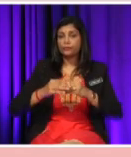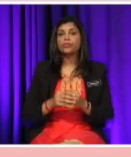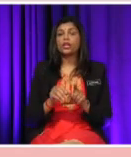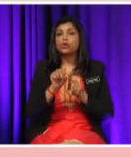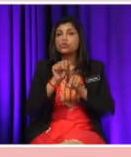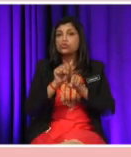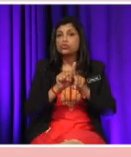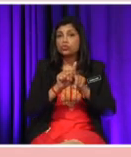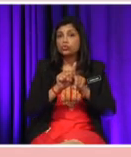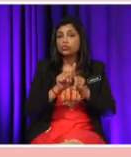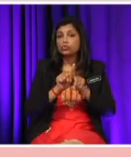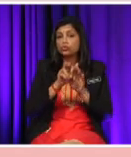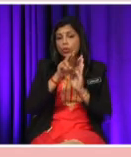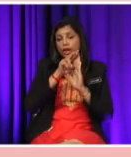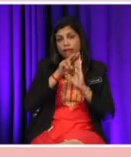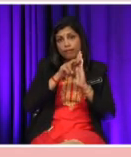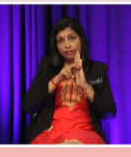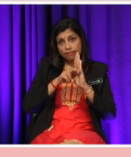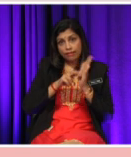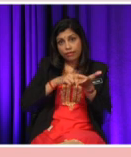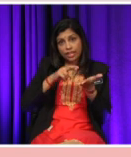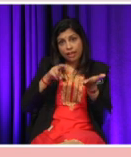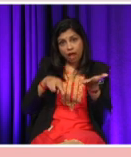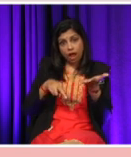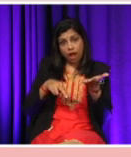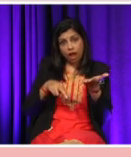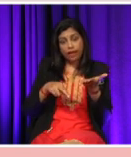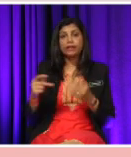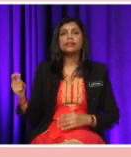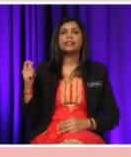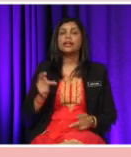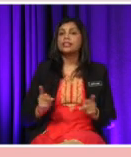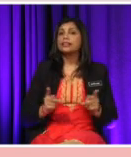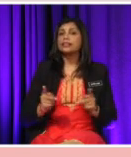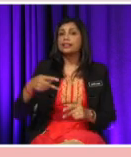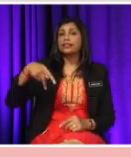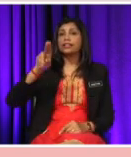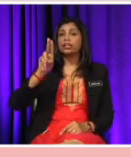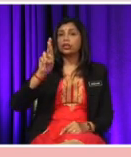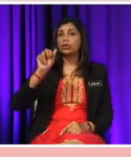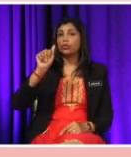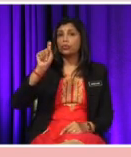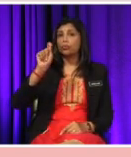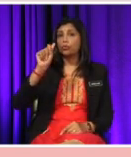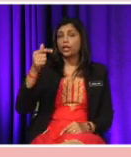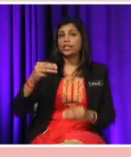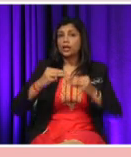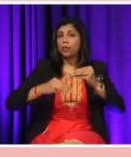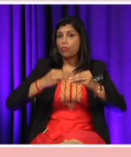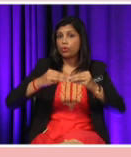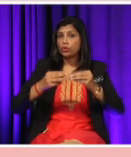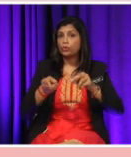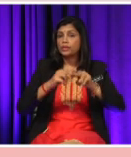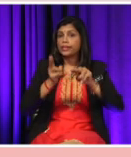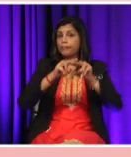suhu gas itu dinaikkan tenaga kinetik molekul bertambah dalam air panas tenaga kinetik